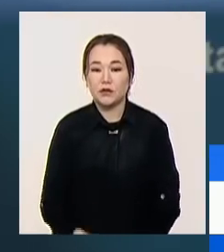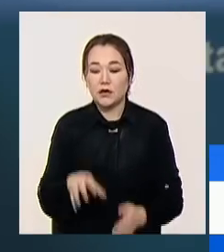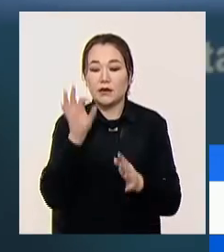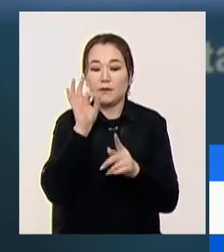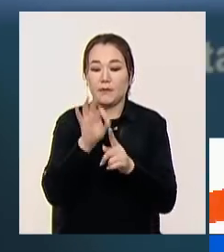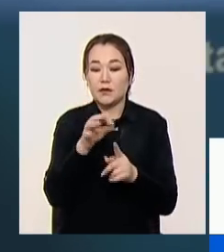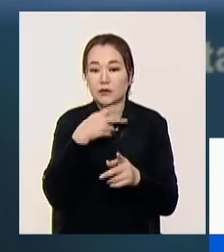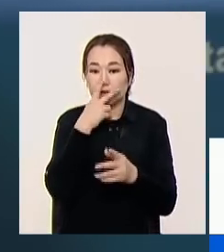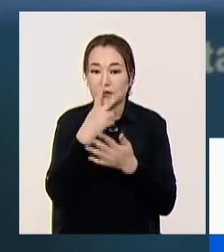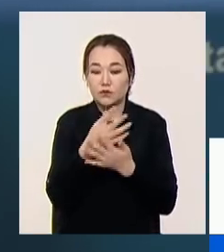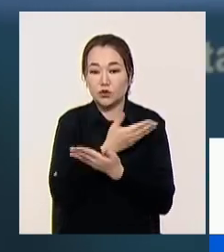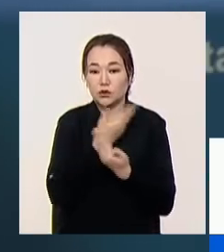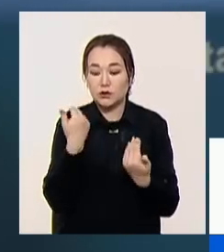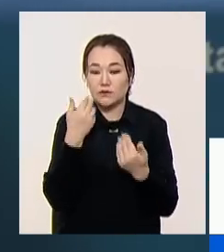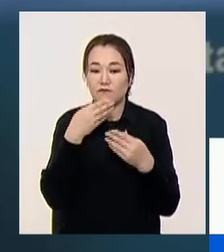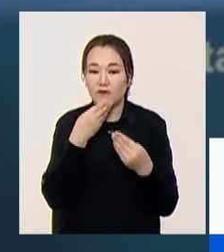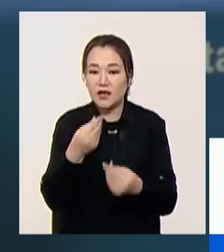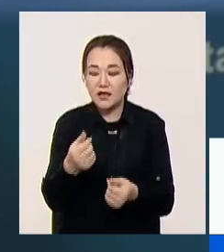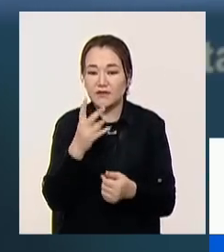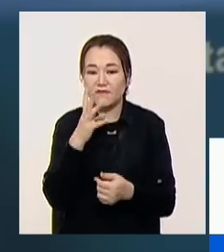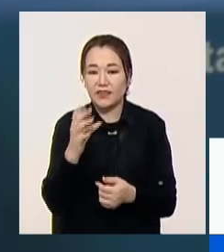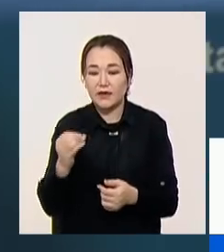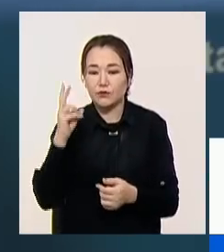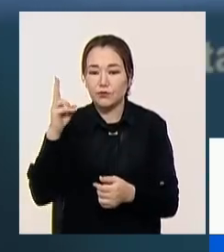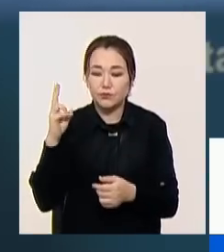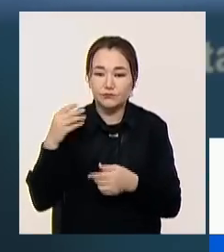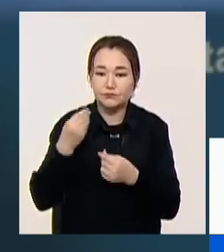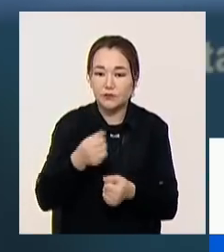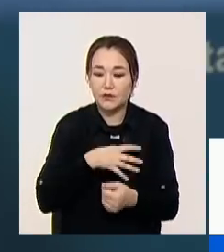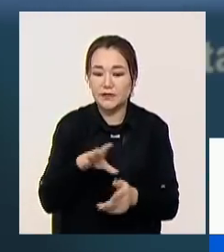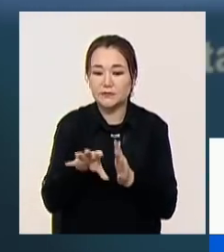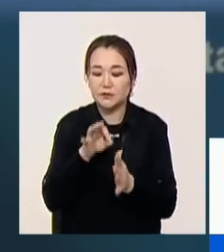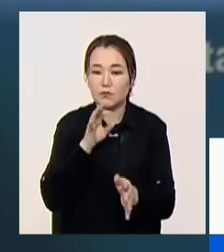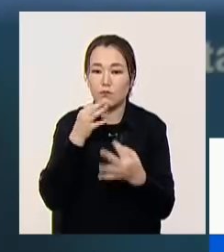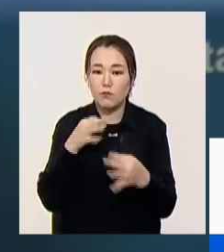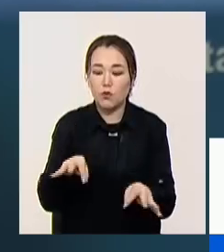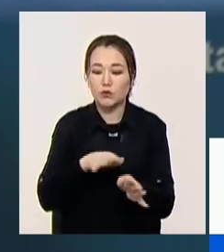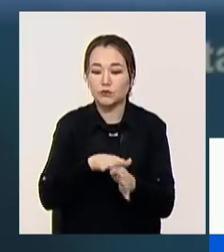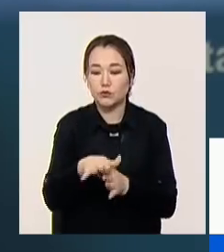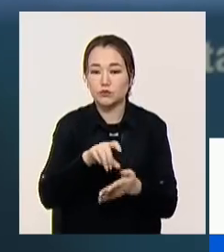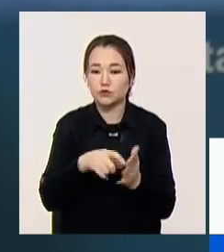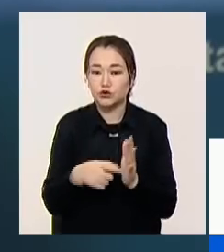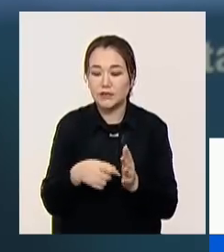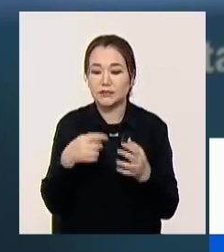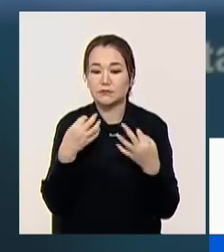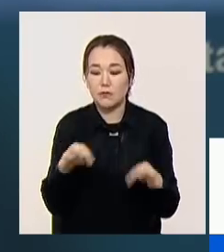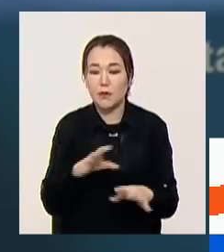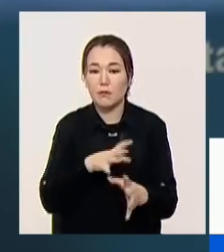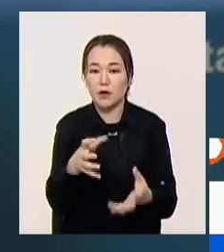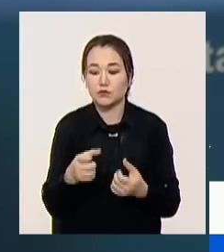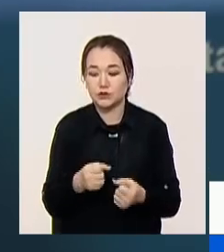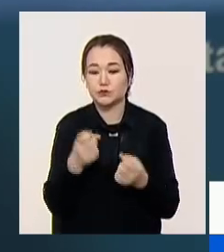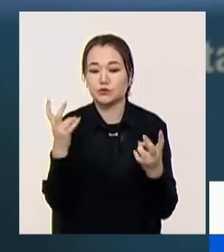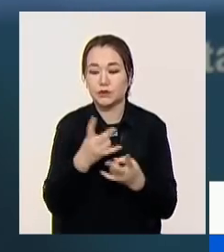Миссия не увидела никаких попыток влияния извне на избирателей. Всем избирателям был дан полный доступ к избирательным участкам и была получена